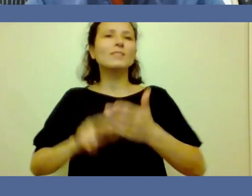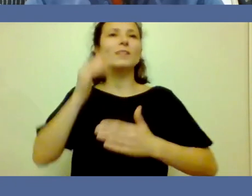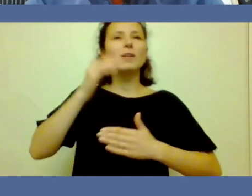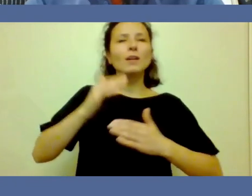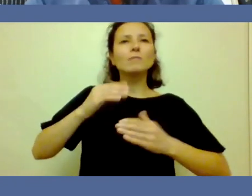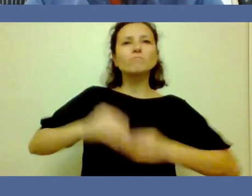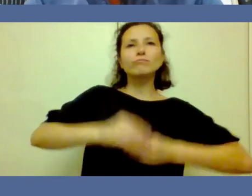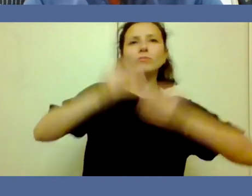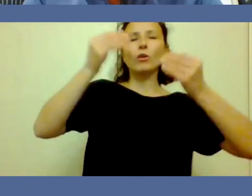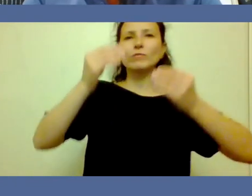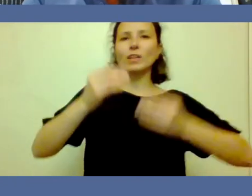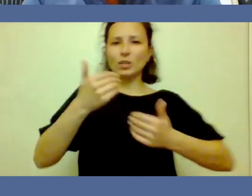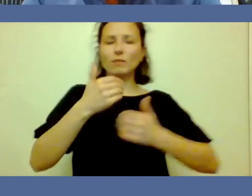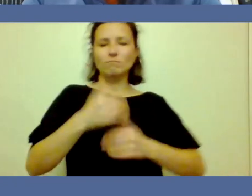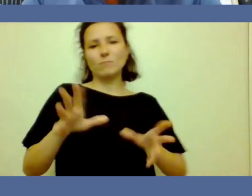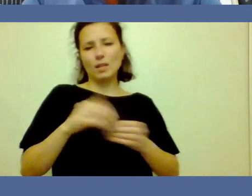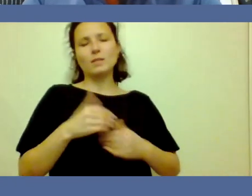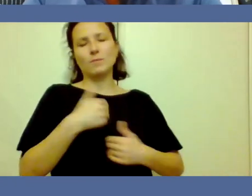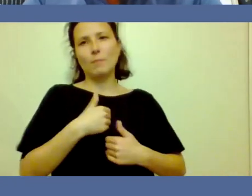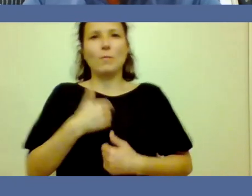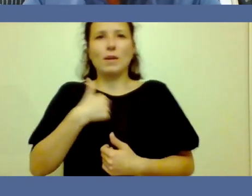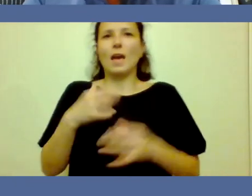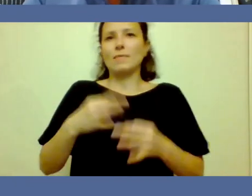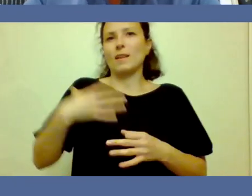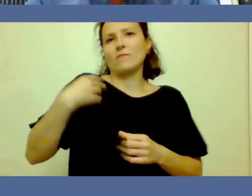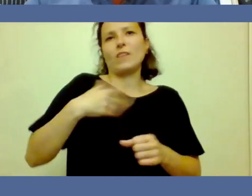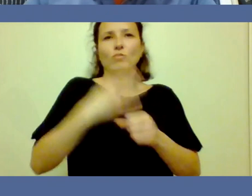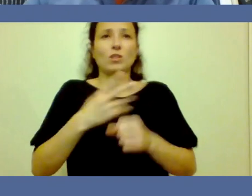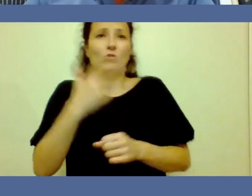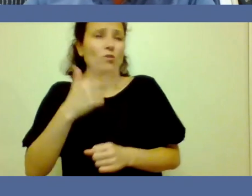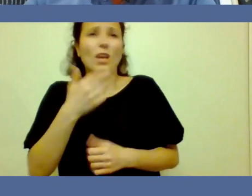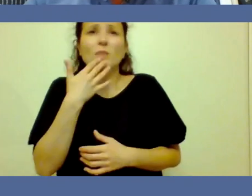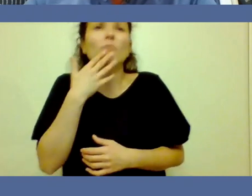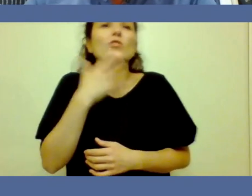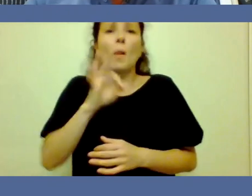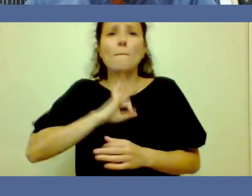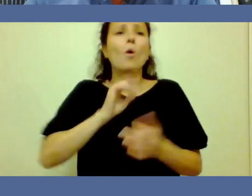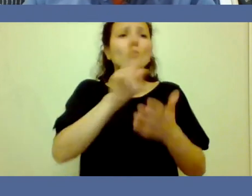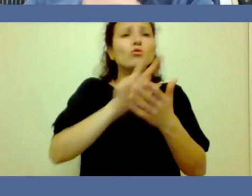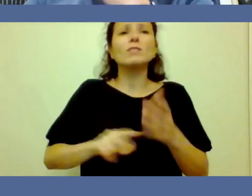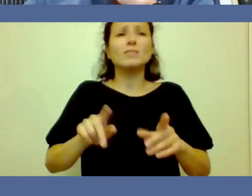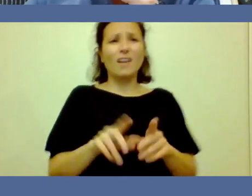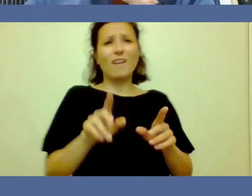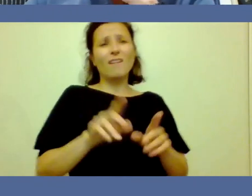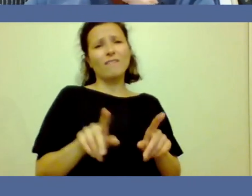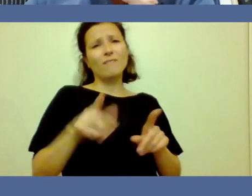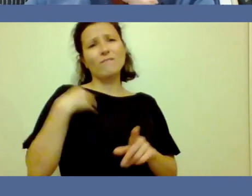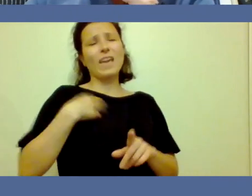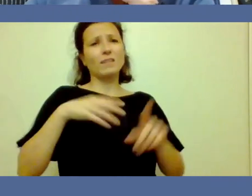którzy są ze mną, ja nie mówię, że oni mają tyle samo lat co ja, czy mają więcej. Jakim cudem moje książki czytają